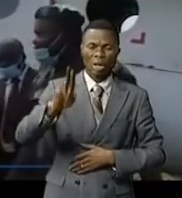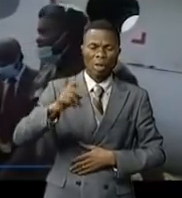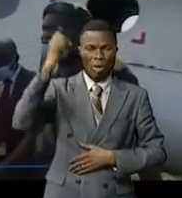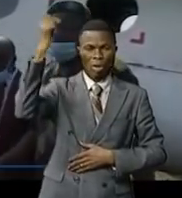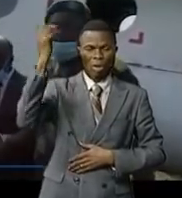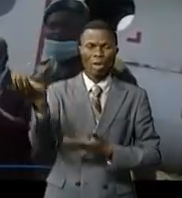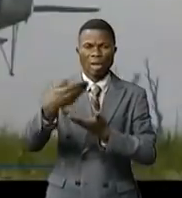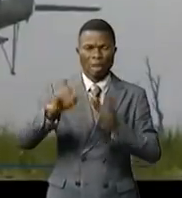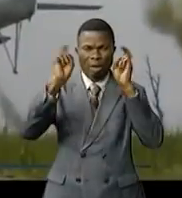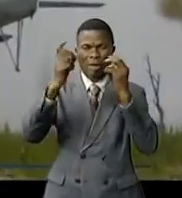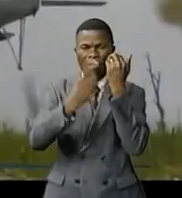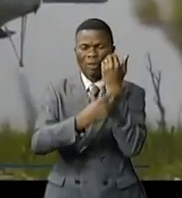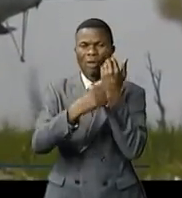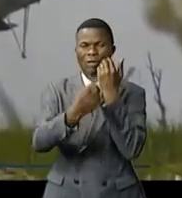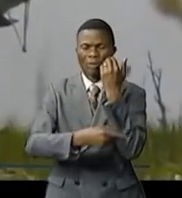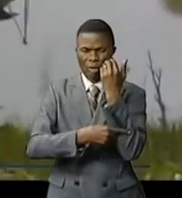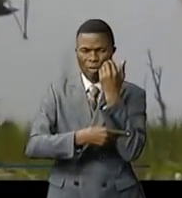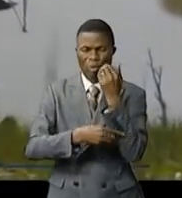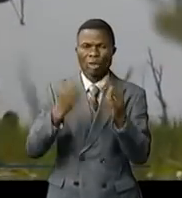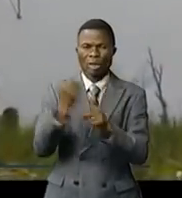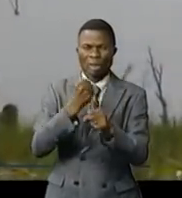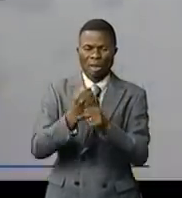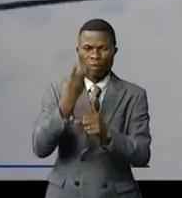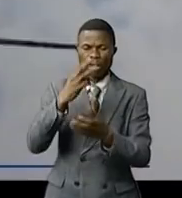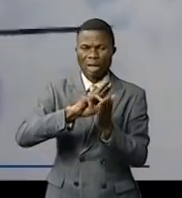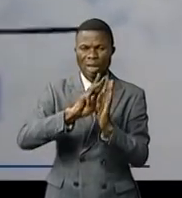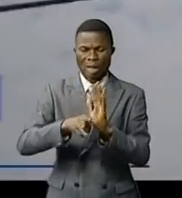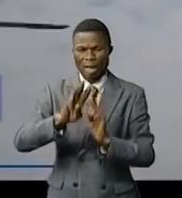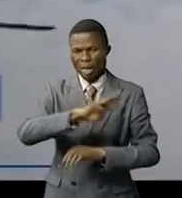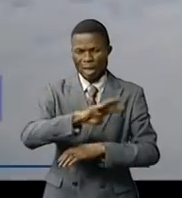regagner Goma après plus de 4 heures de travail dans ce groupement.